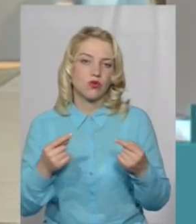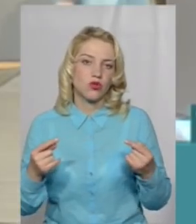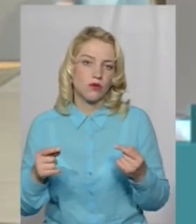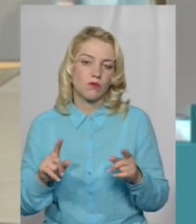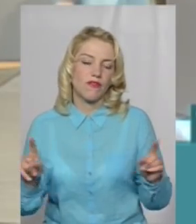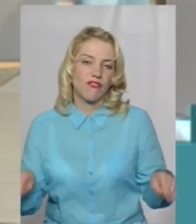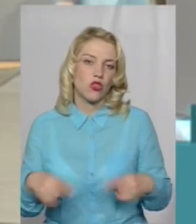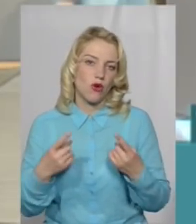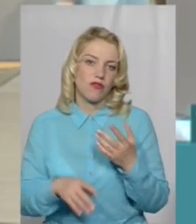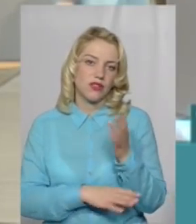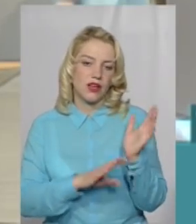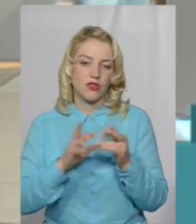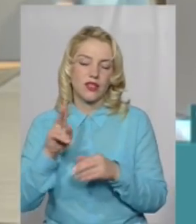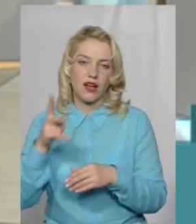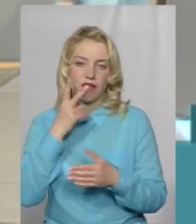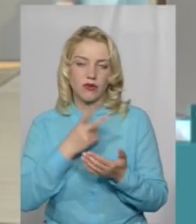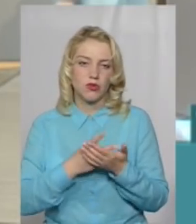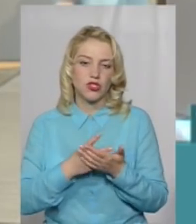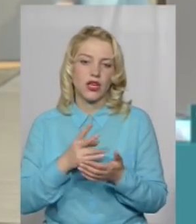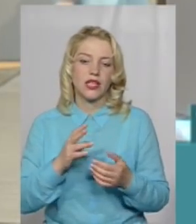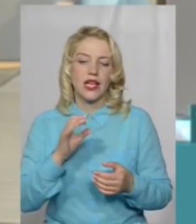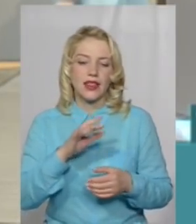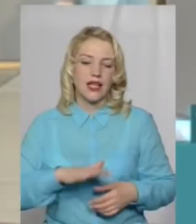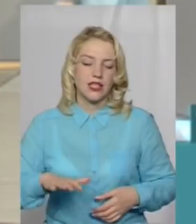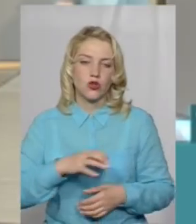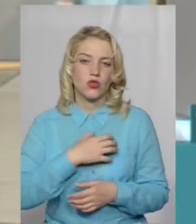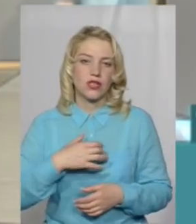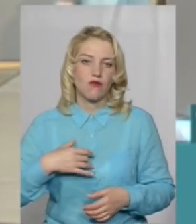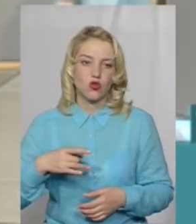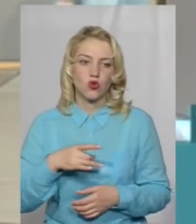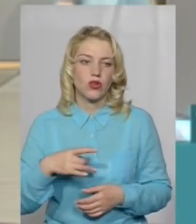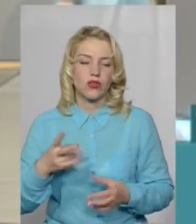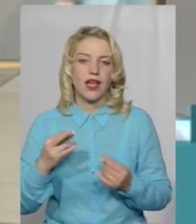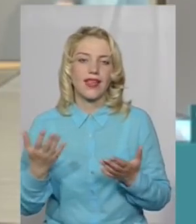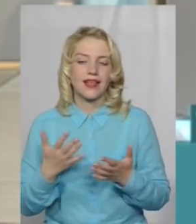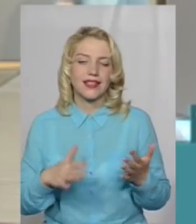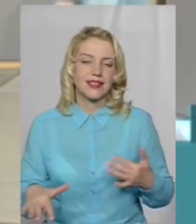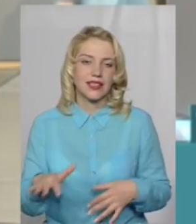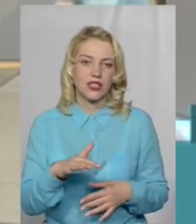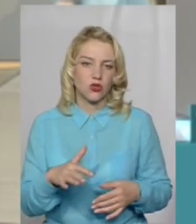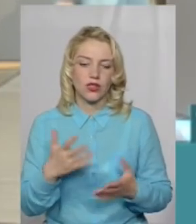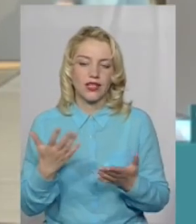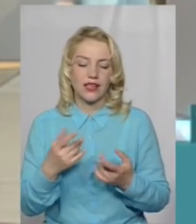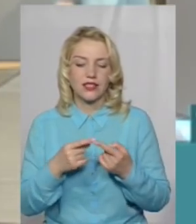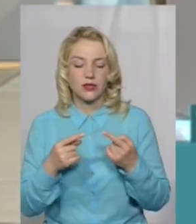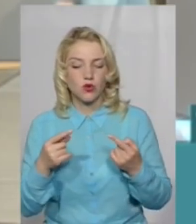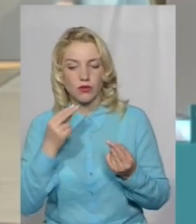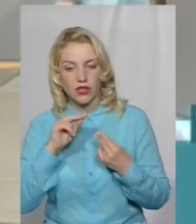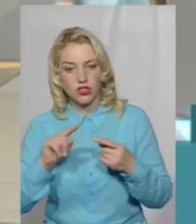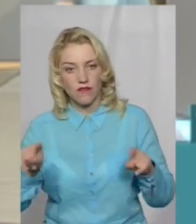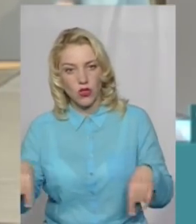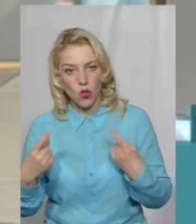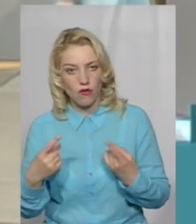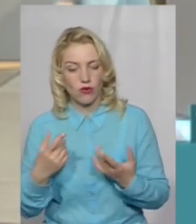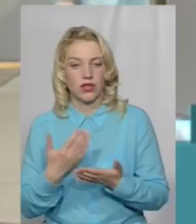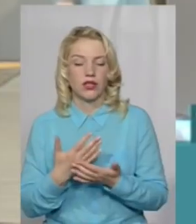от на території Славутського району, де і краще в який спосіб, верніше, на яких територіях, в який спосіб краще відновлювати? Чи